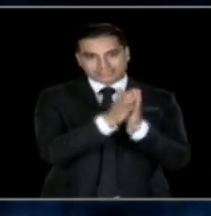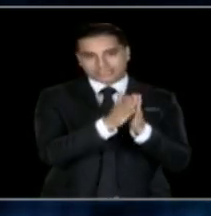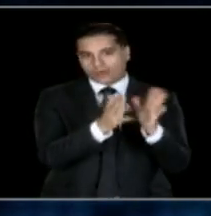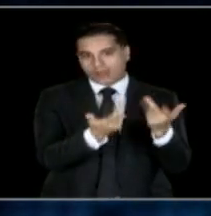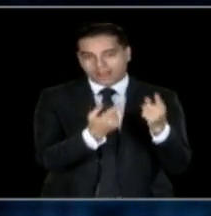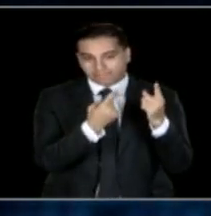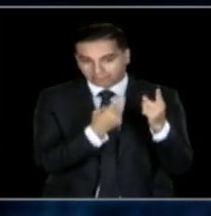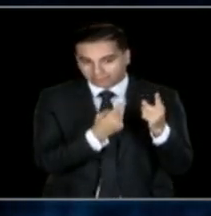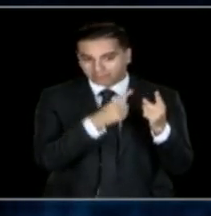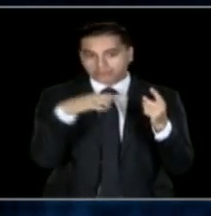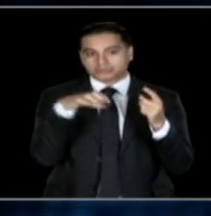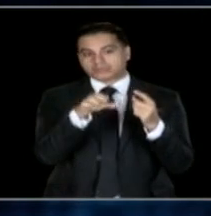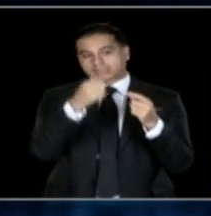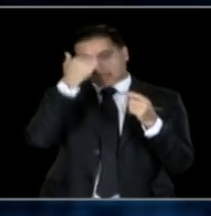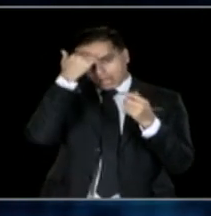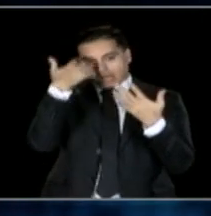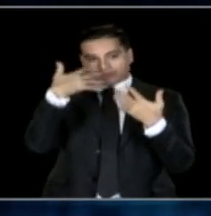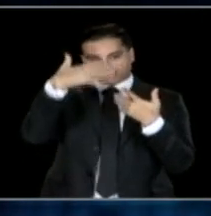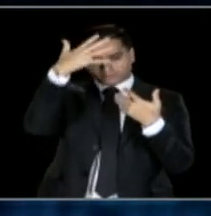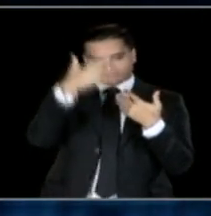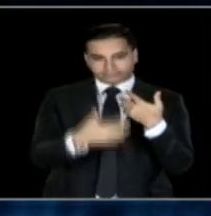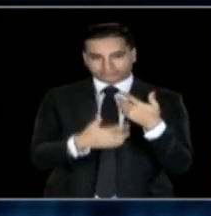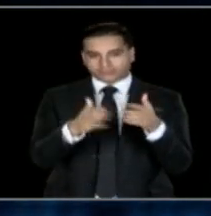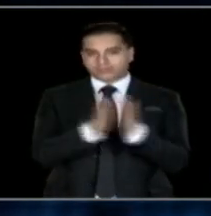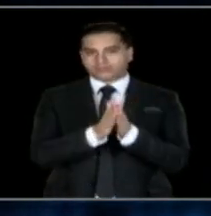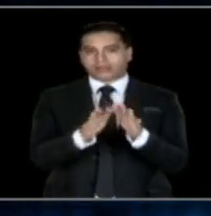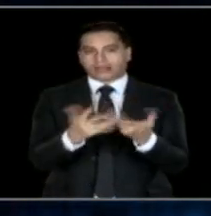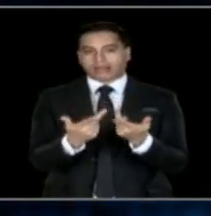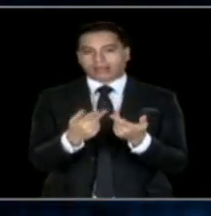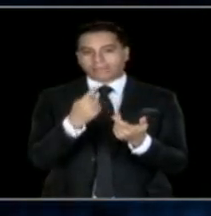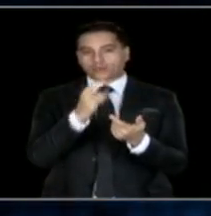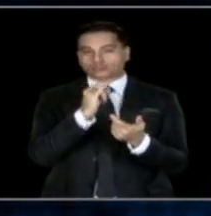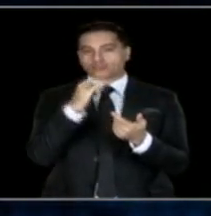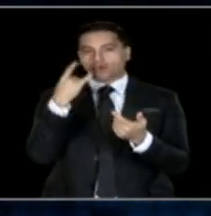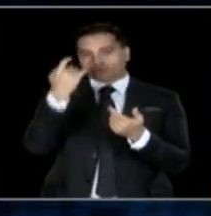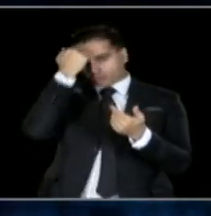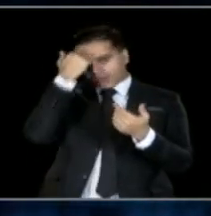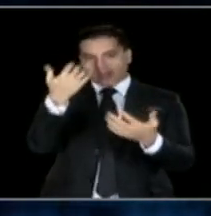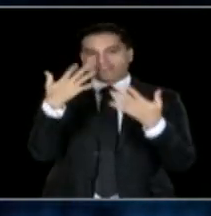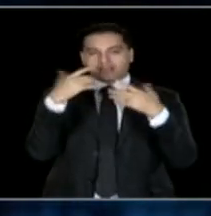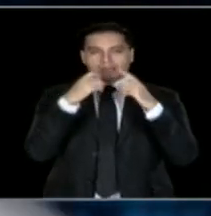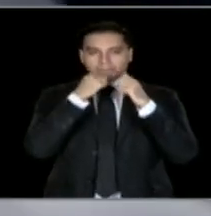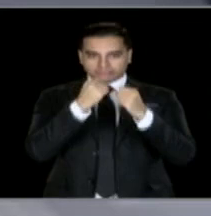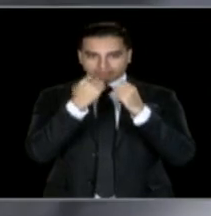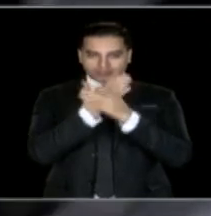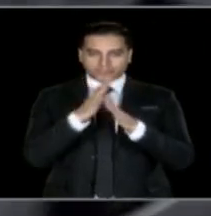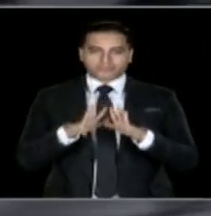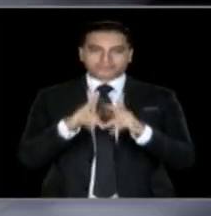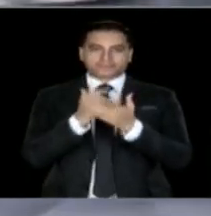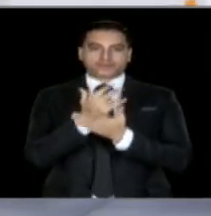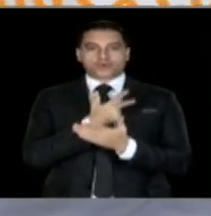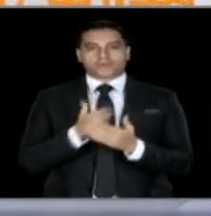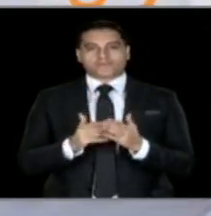بما يساوي 190 ألف جنيه، ويبقى الرصيد لحد دلوقتي 510 ألف جنيه في خزنة البنك